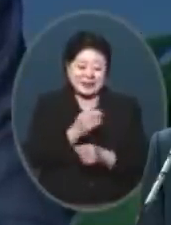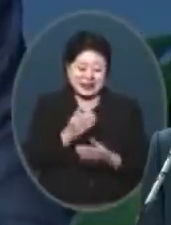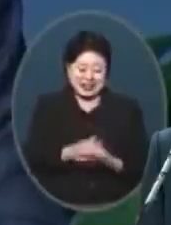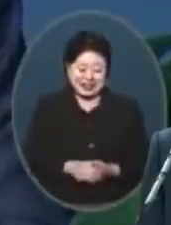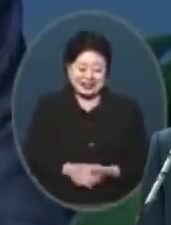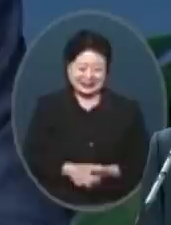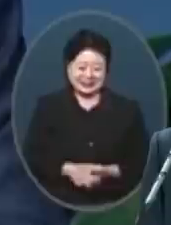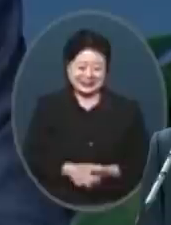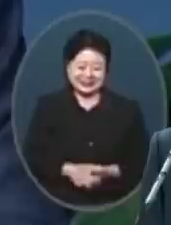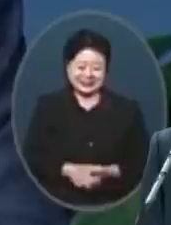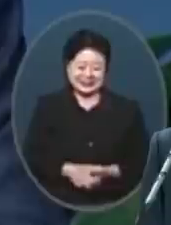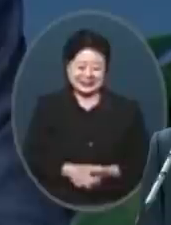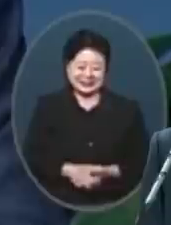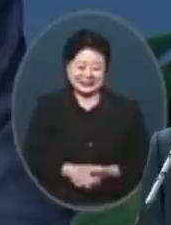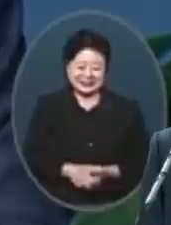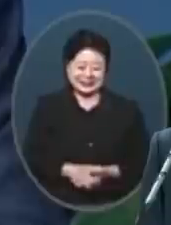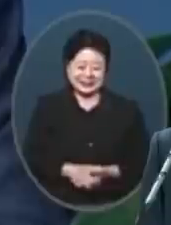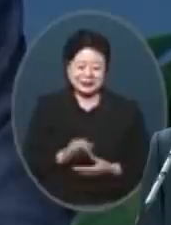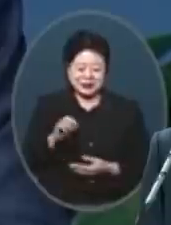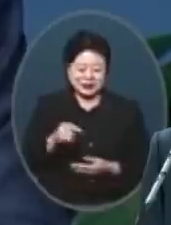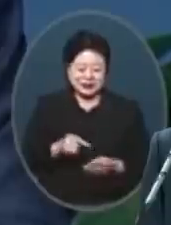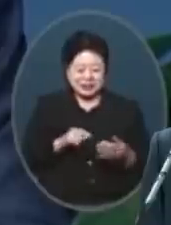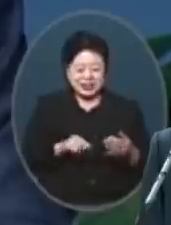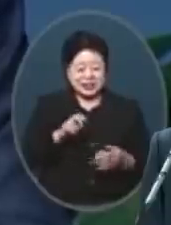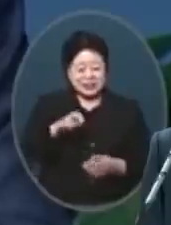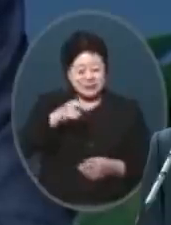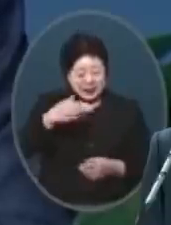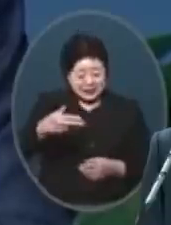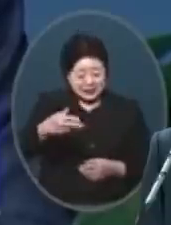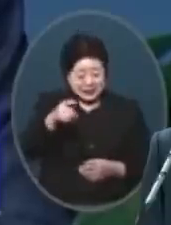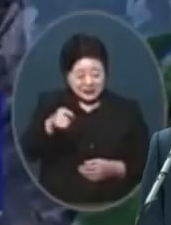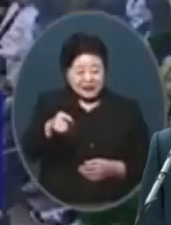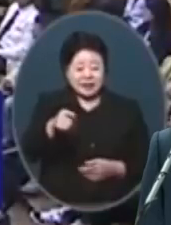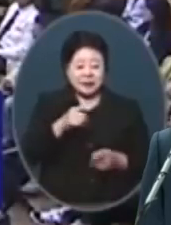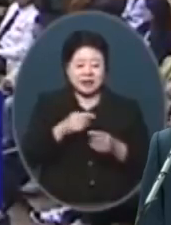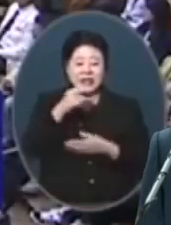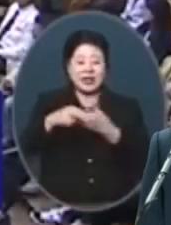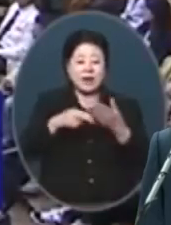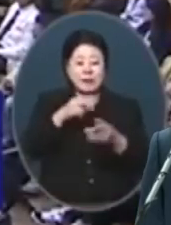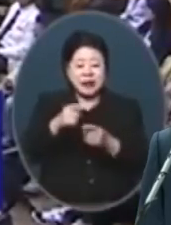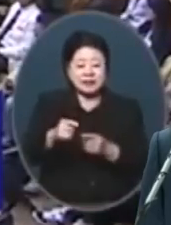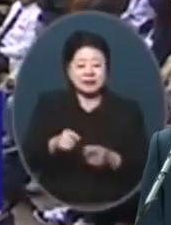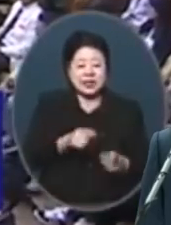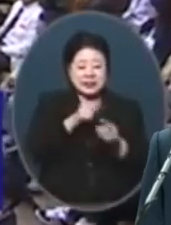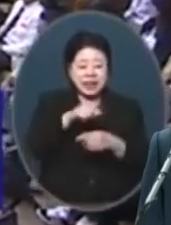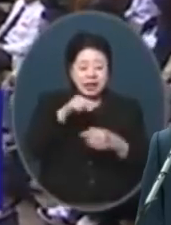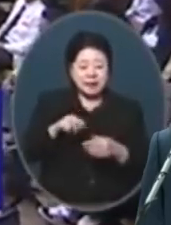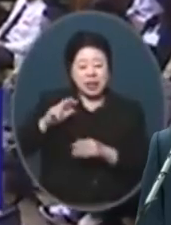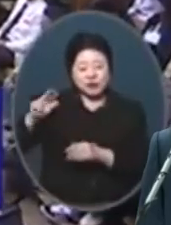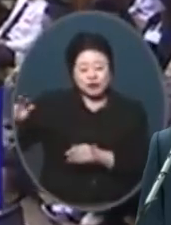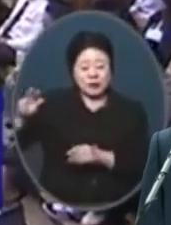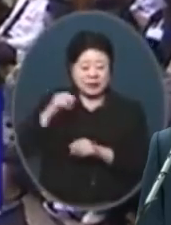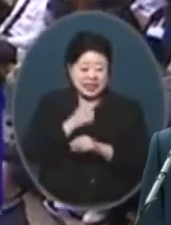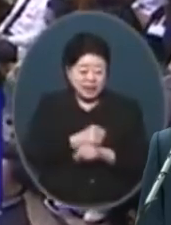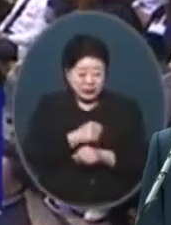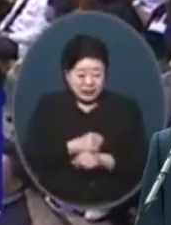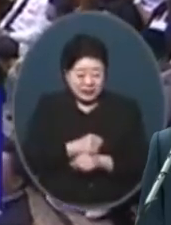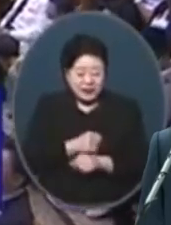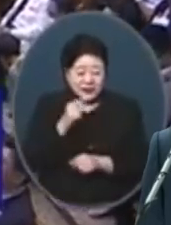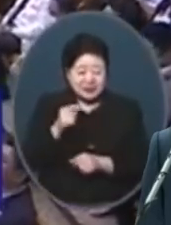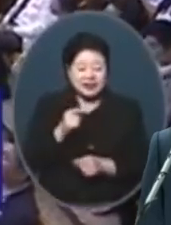것입니다. 민수기 14장 28절에 그들에게 이르시기를 야훼의 말씀에 내 삶을 두고